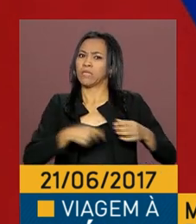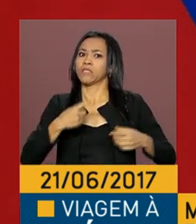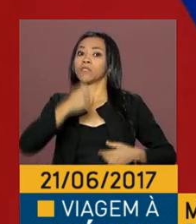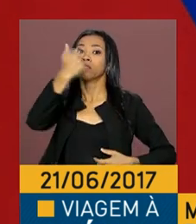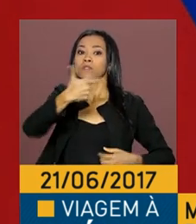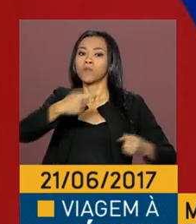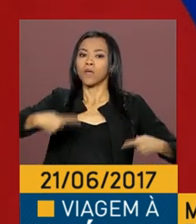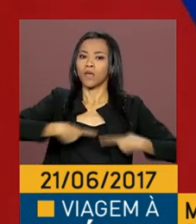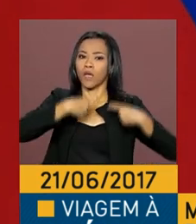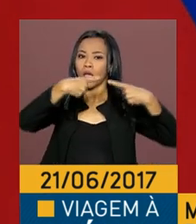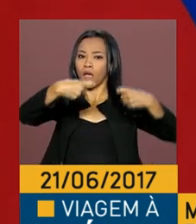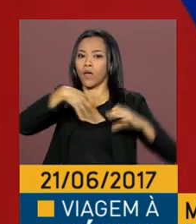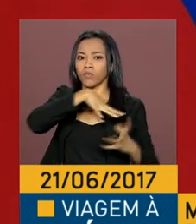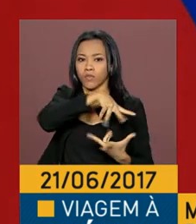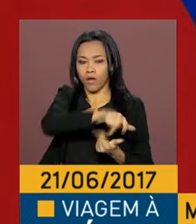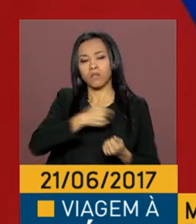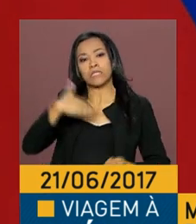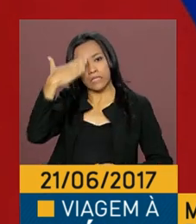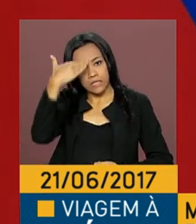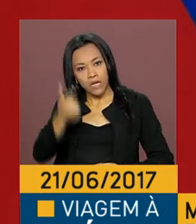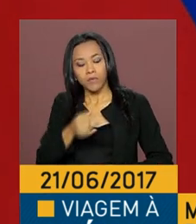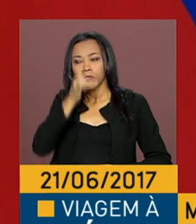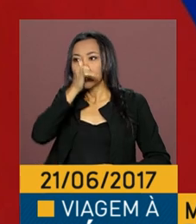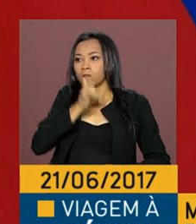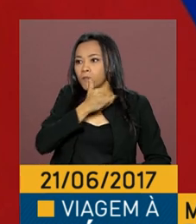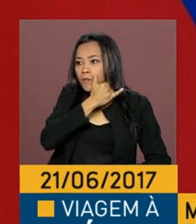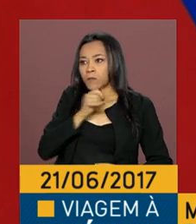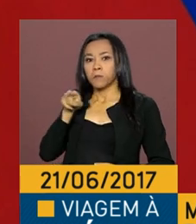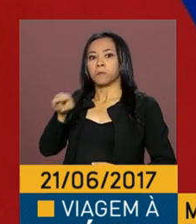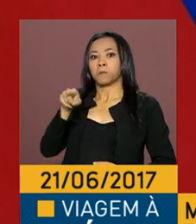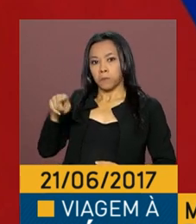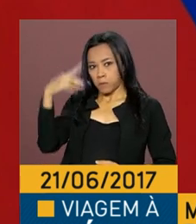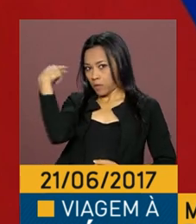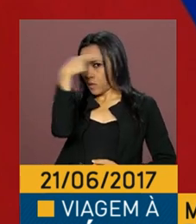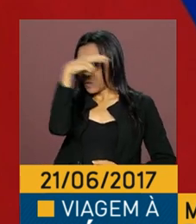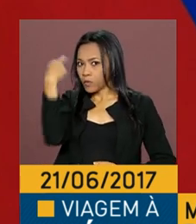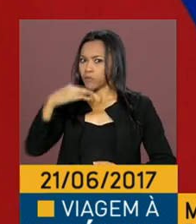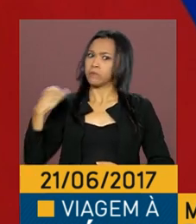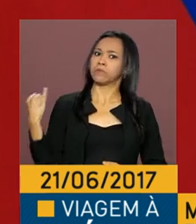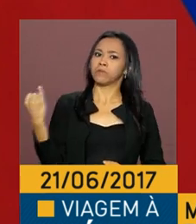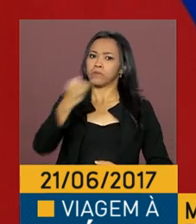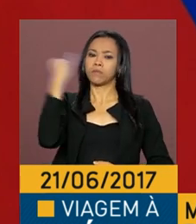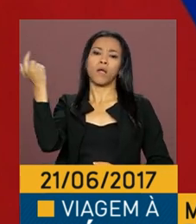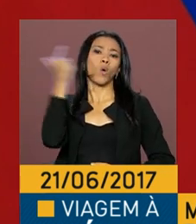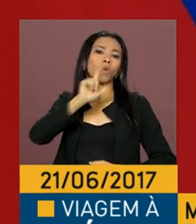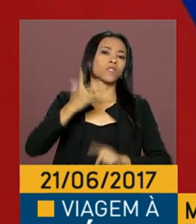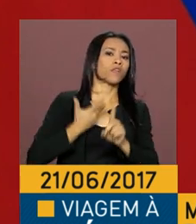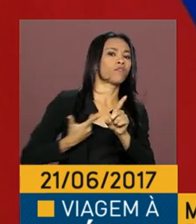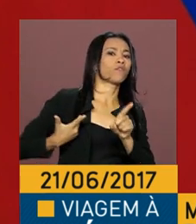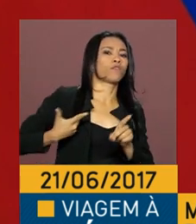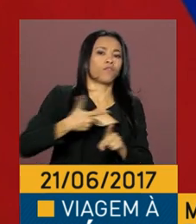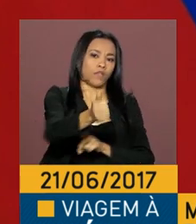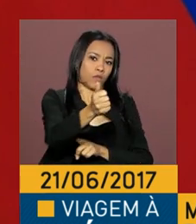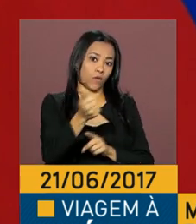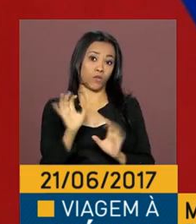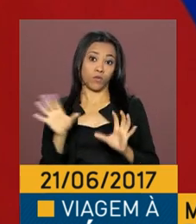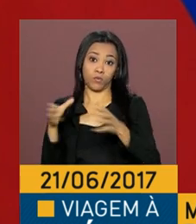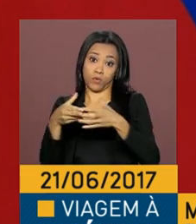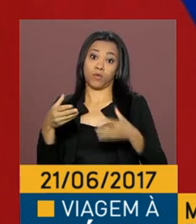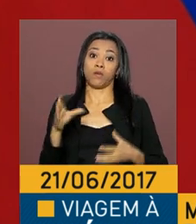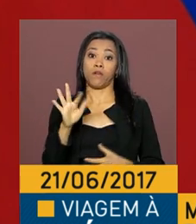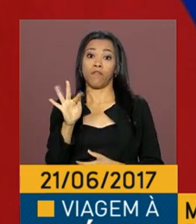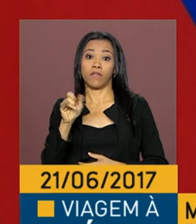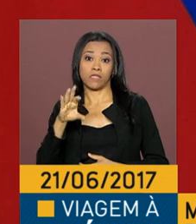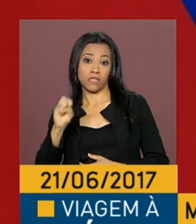Mundial, sabe que o sacrifício da Rússia foi crucial para a vitória sobre o nazifascismo.